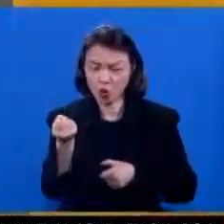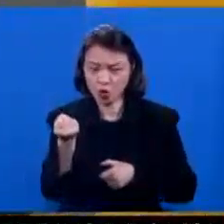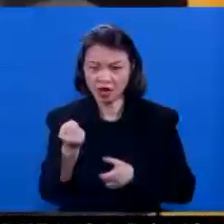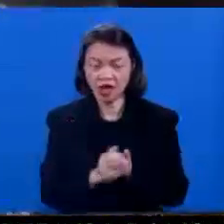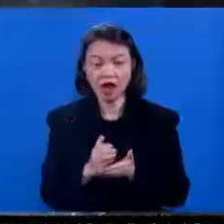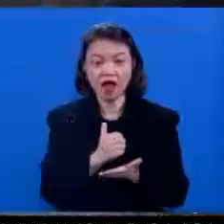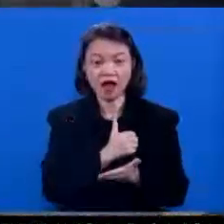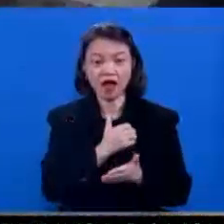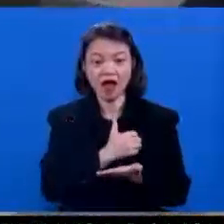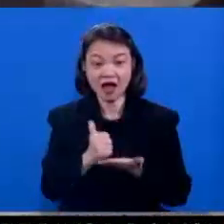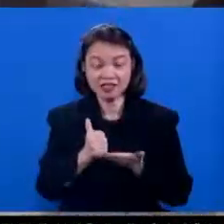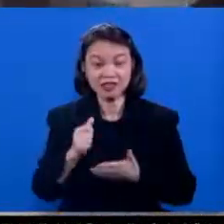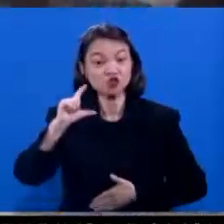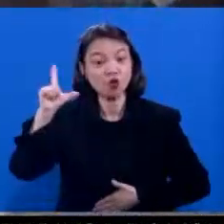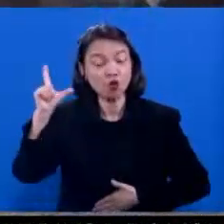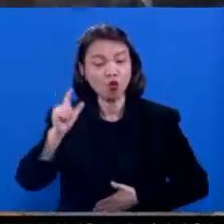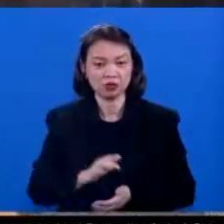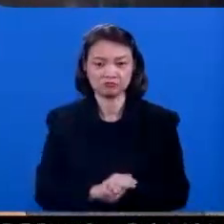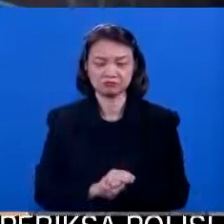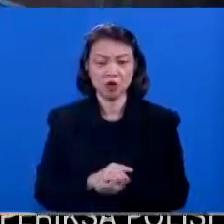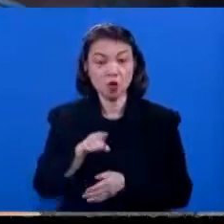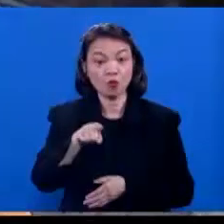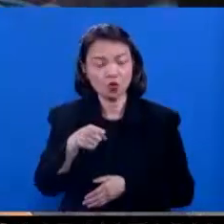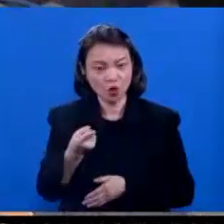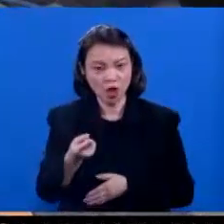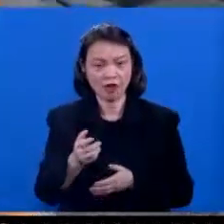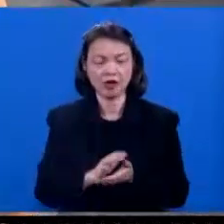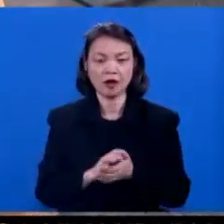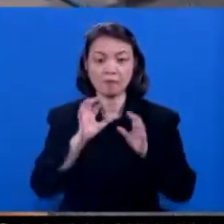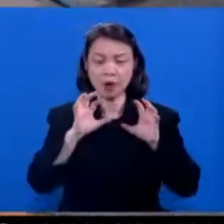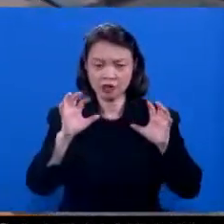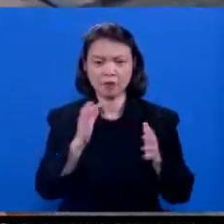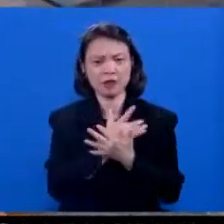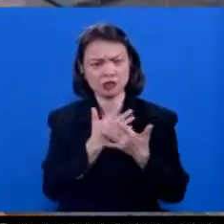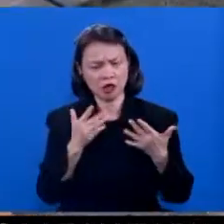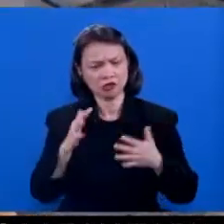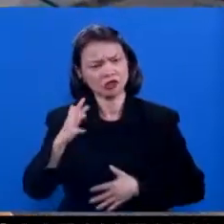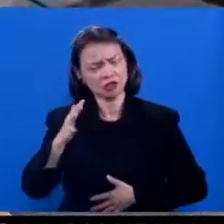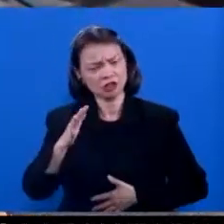nggak? Oh ya, sejak yang banyak masyarakat tahu itu sekitar tahun